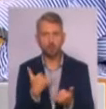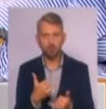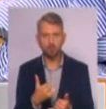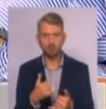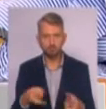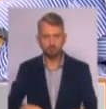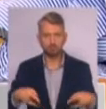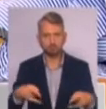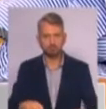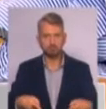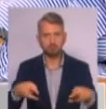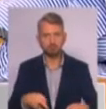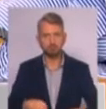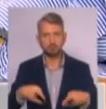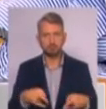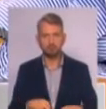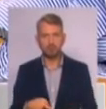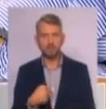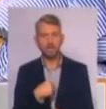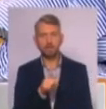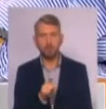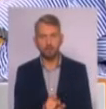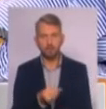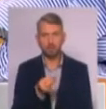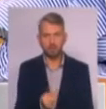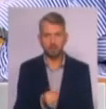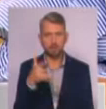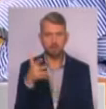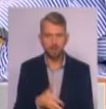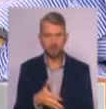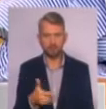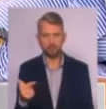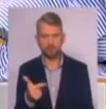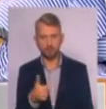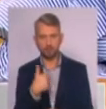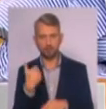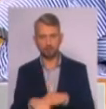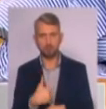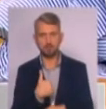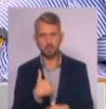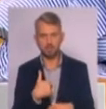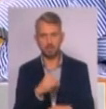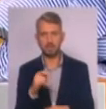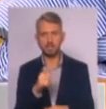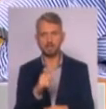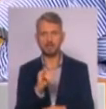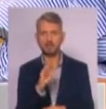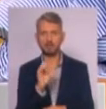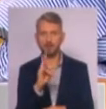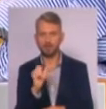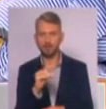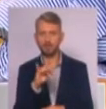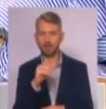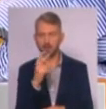милицях, я повинна платити 5 з лишнім тисяч, уже мені із Івана Франка, площі Івана